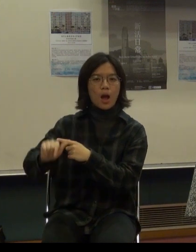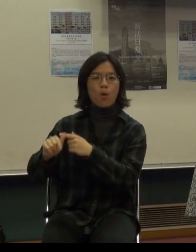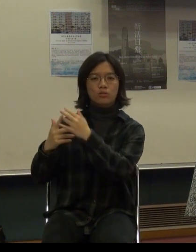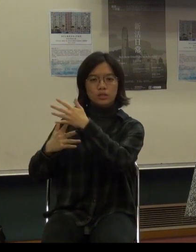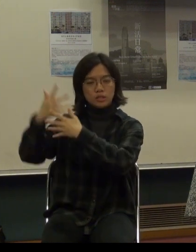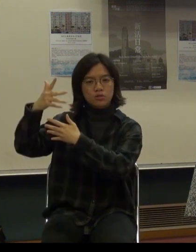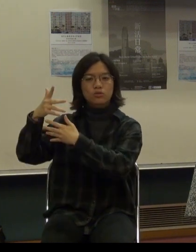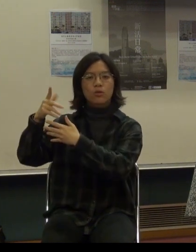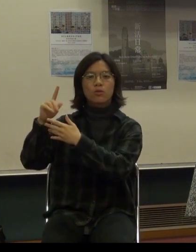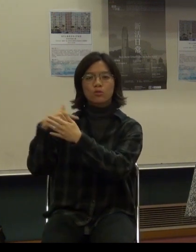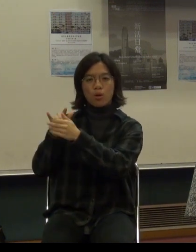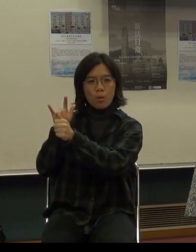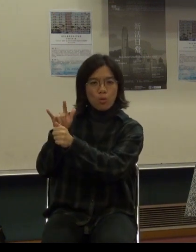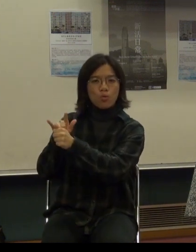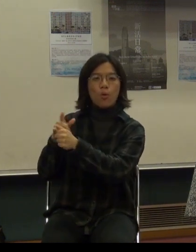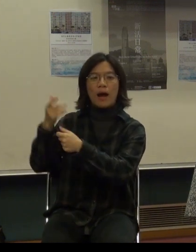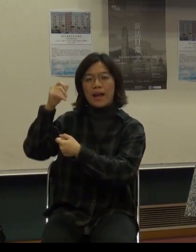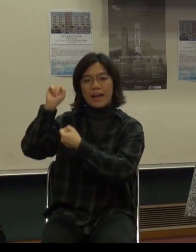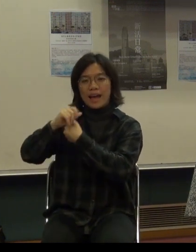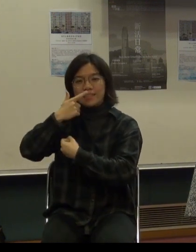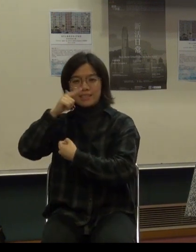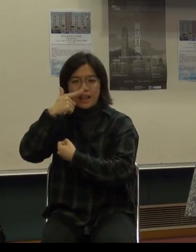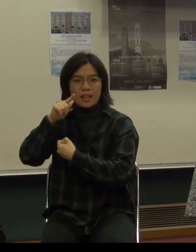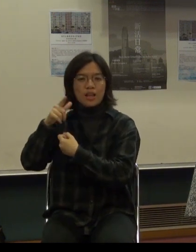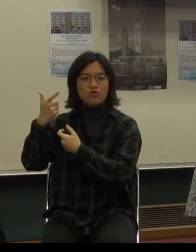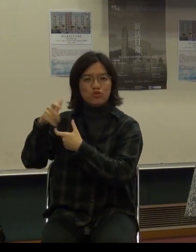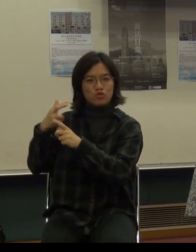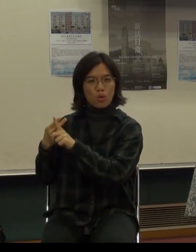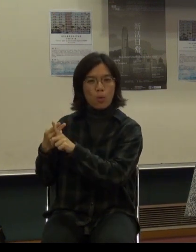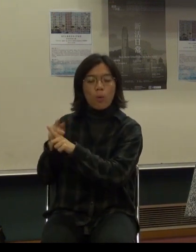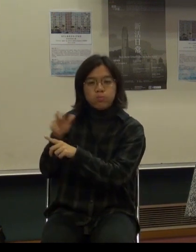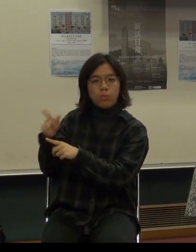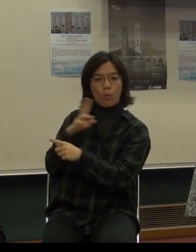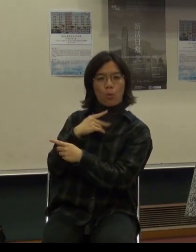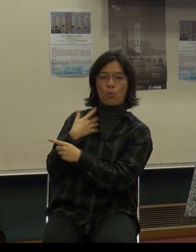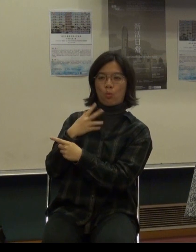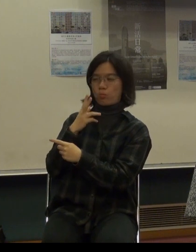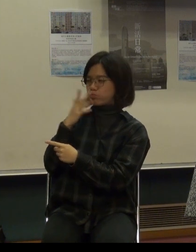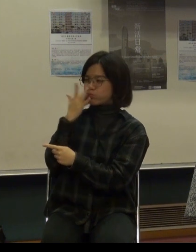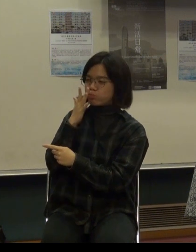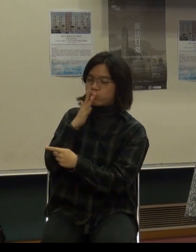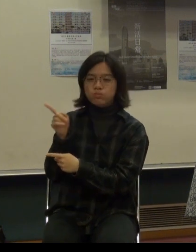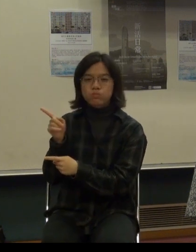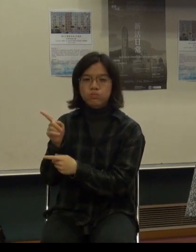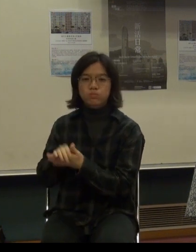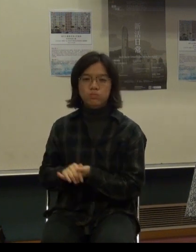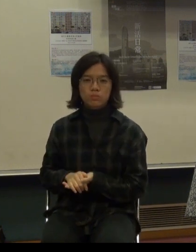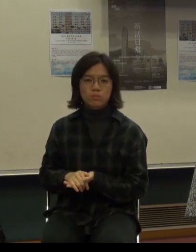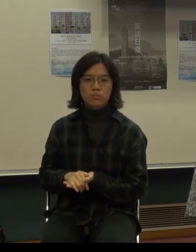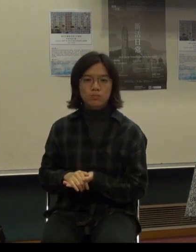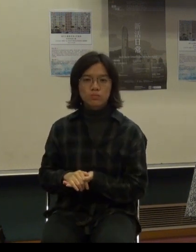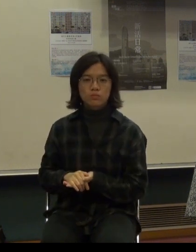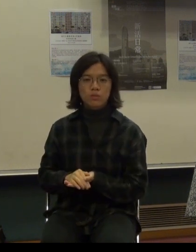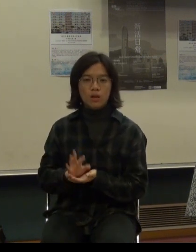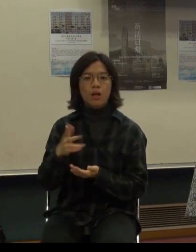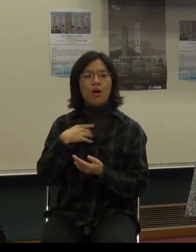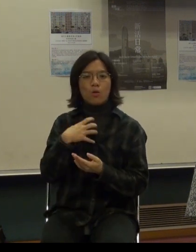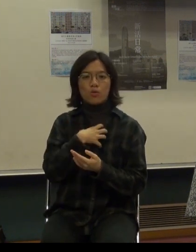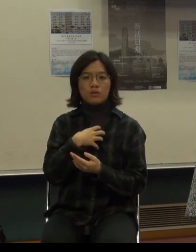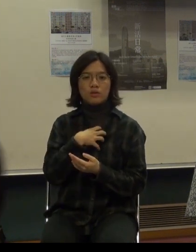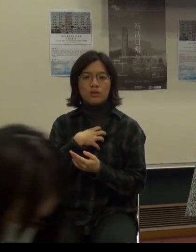或者去加入咗新嘅元素之後，佢成為一個更加精彩嘅建築物嘅。咁但係咧，我覺得喺保育嘅時候